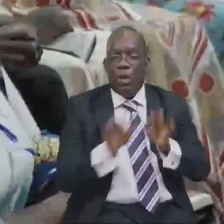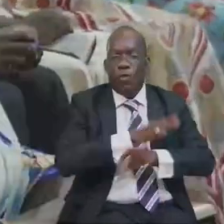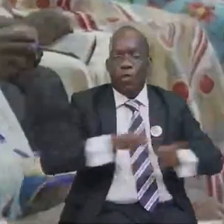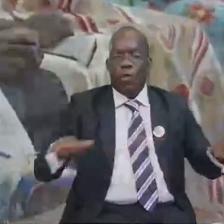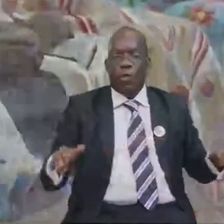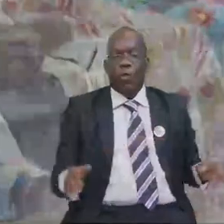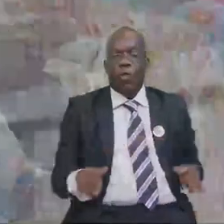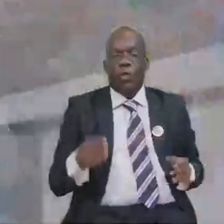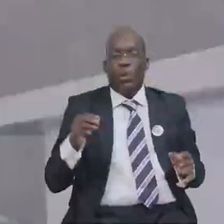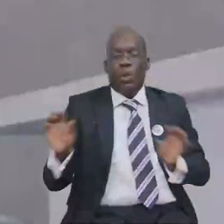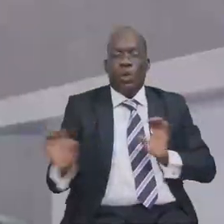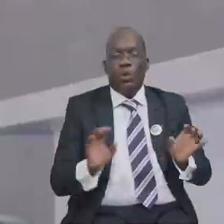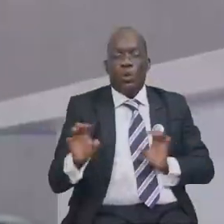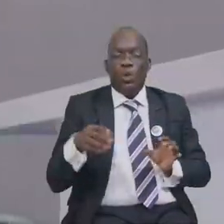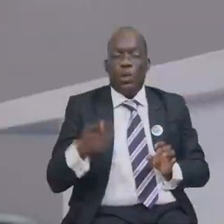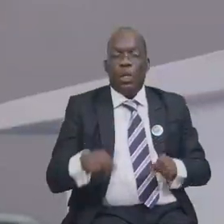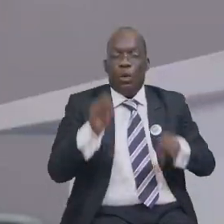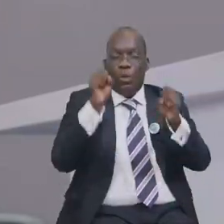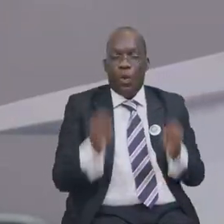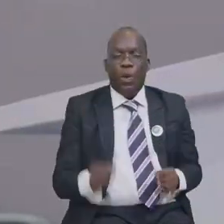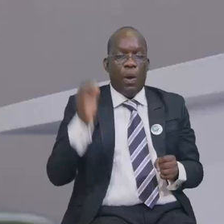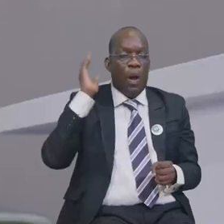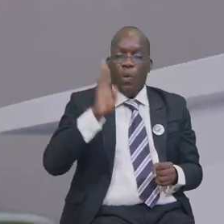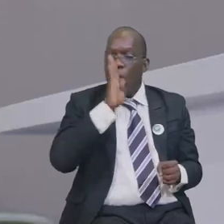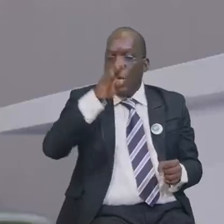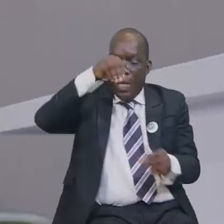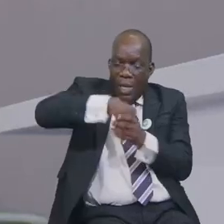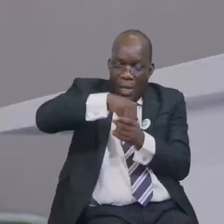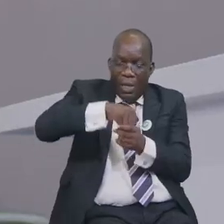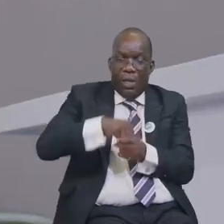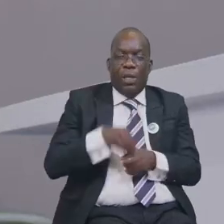Si tu ne fais pas, la puissance sera dedans.